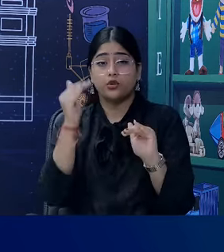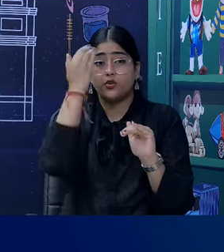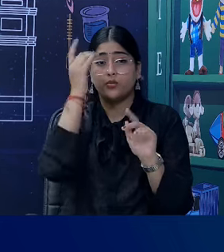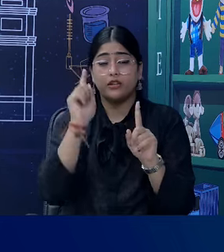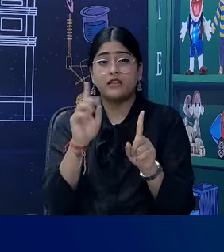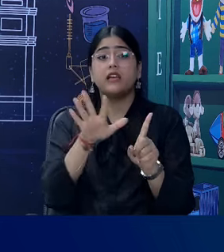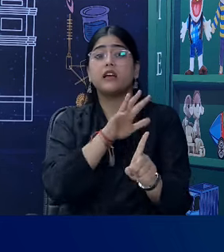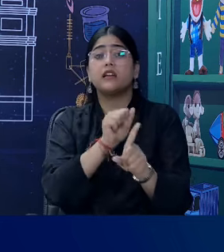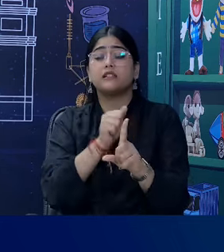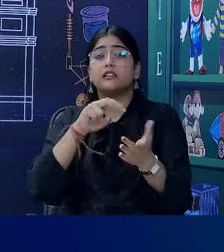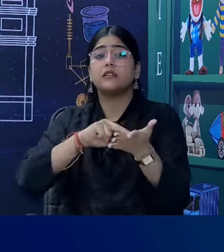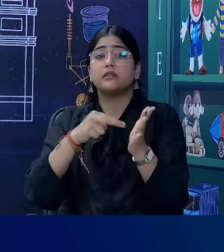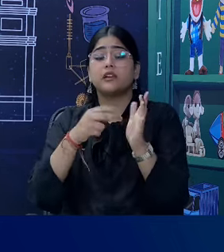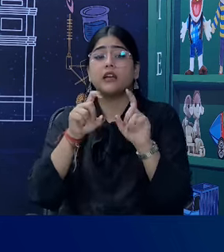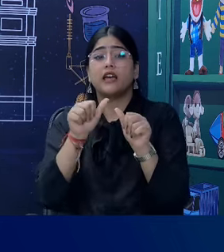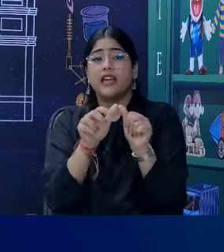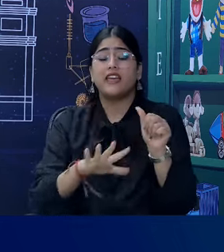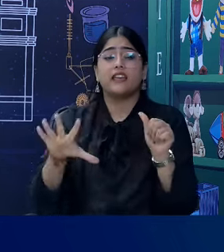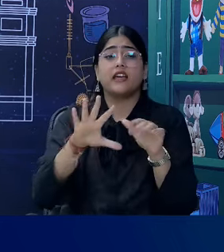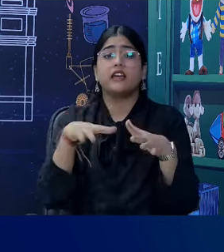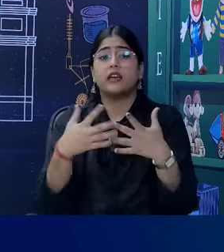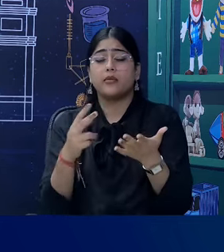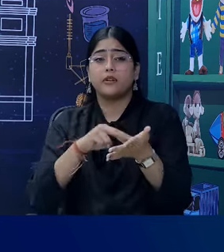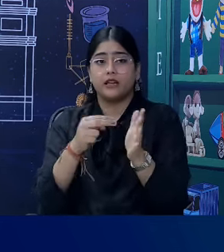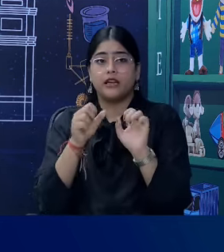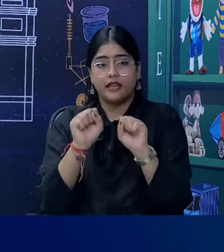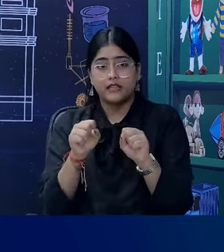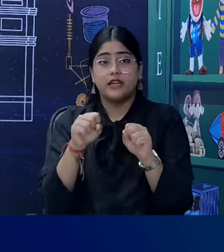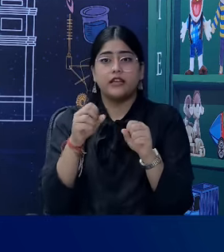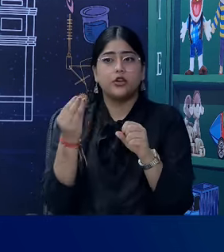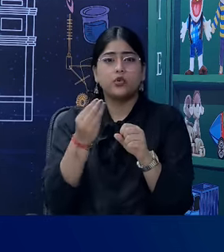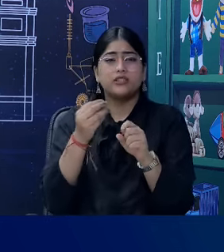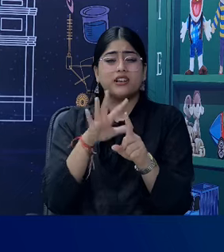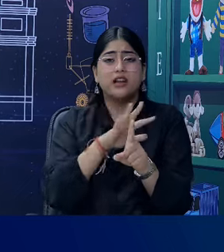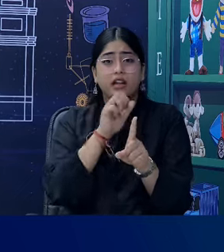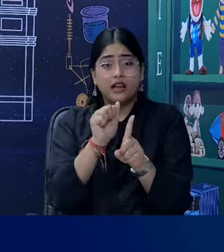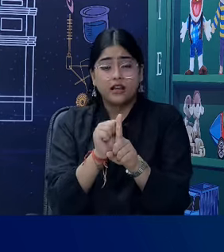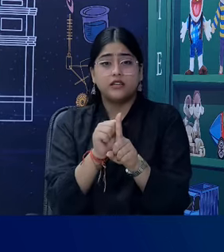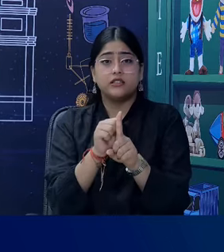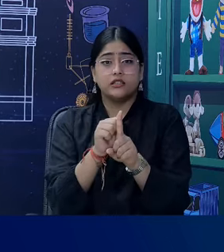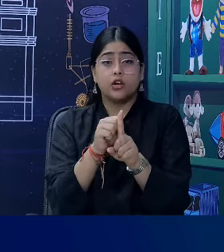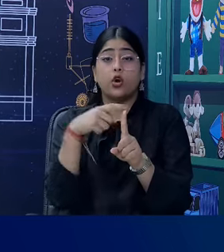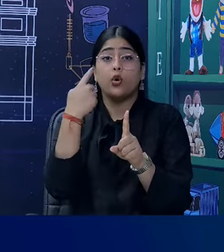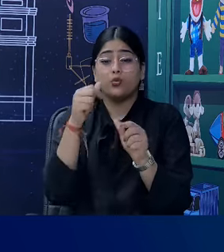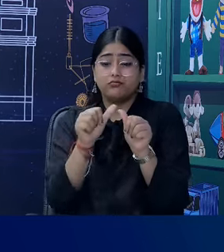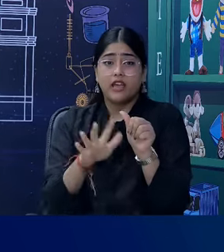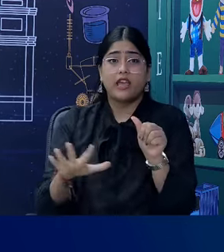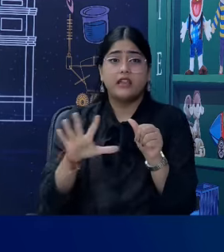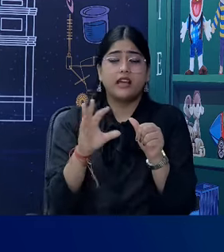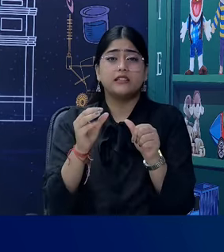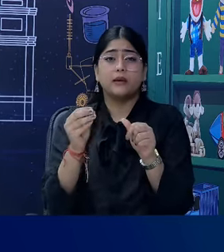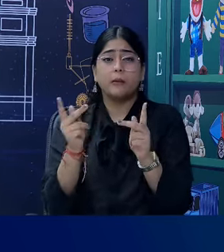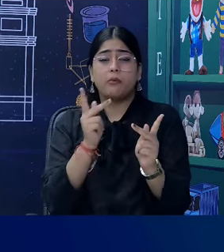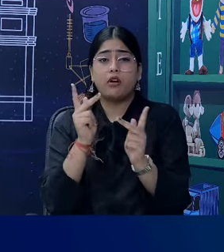संस्कृति जो किसी क्षेत्र या क्षेत्र विषय से संबंधित होती है कोई खास बात होती है उस जगह की वो जो क्षेत्री संस्कृति कहलाती है अब